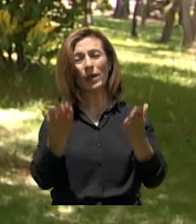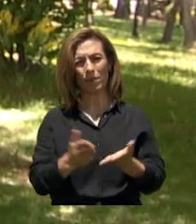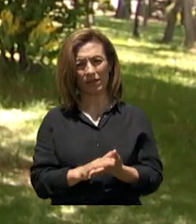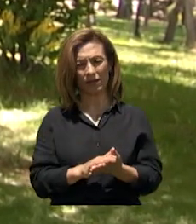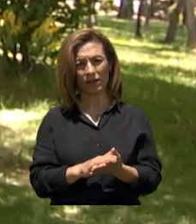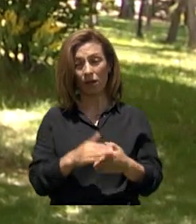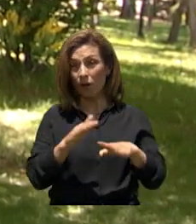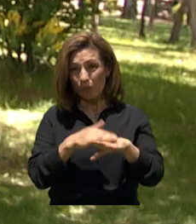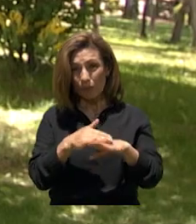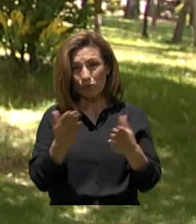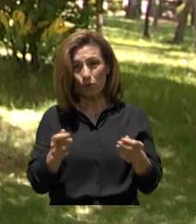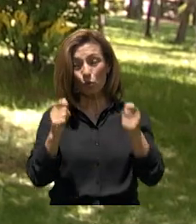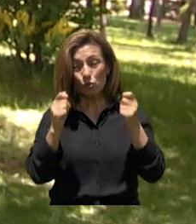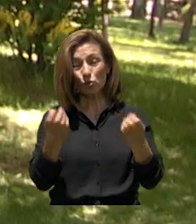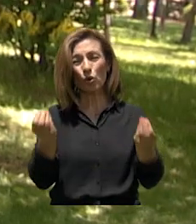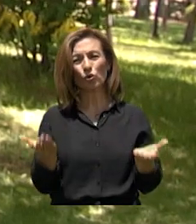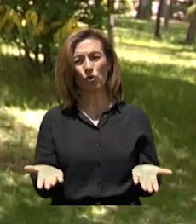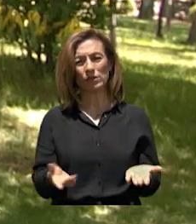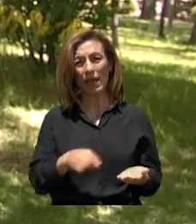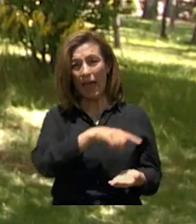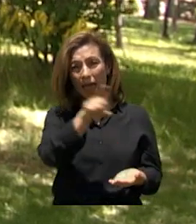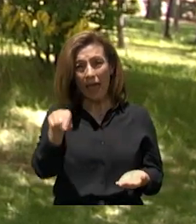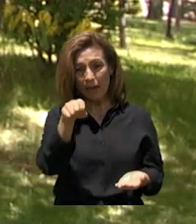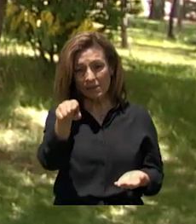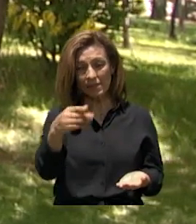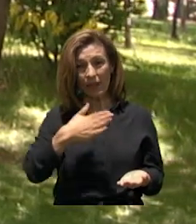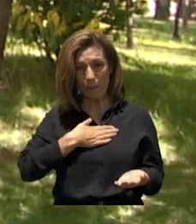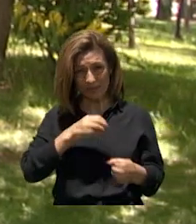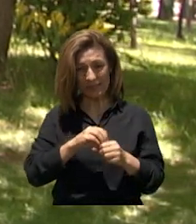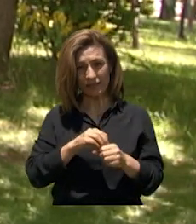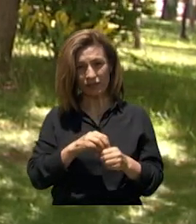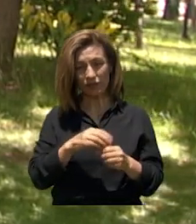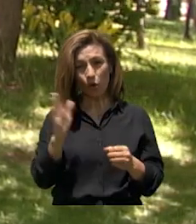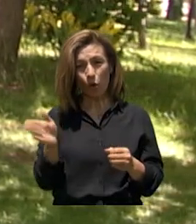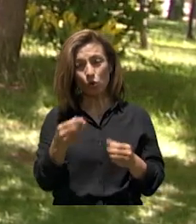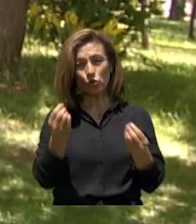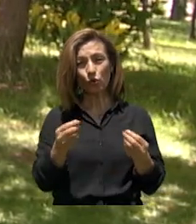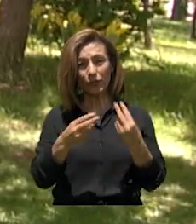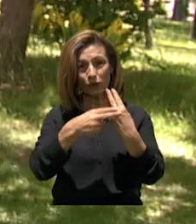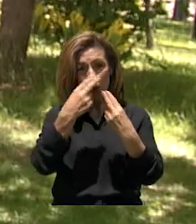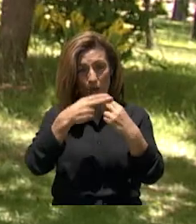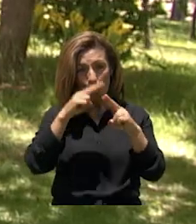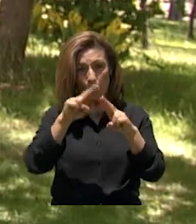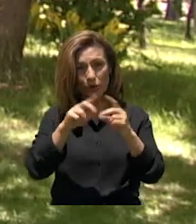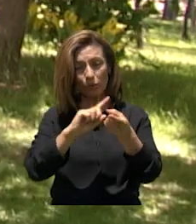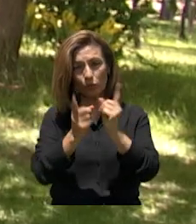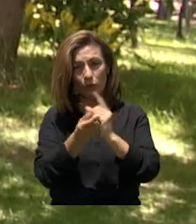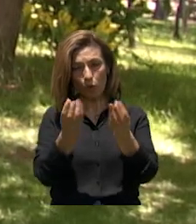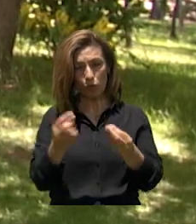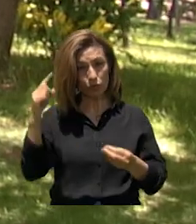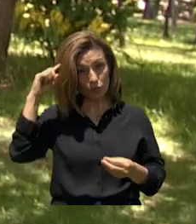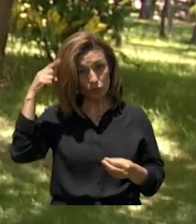sahiptir nedenle Zorlu da olsa hem Sizler hem de bizler için son derece öğretici bir dönem olduğunu